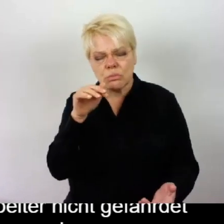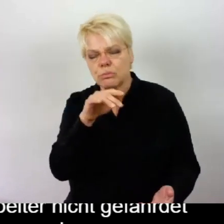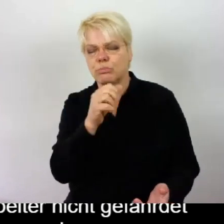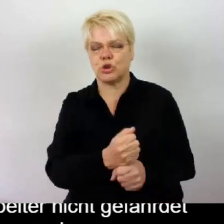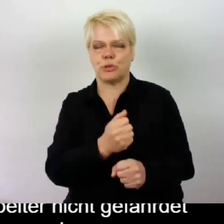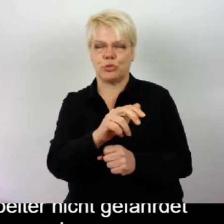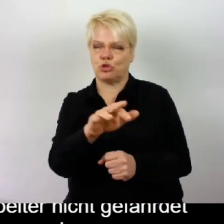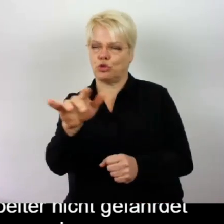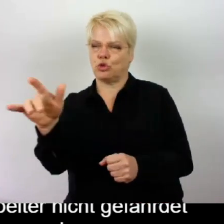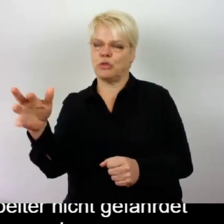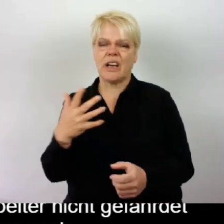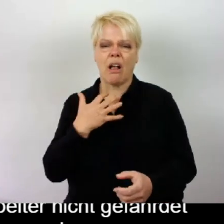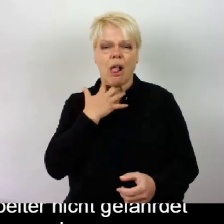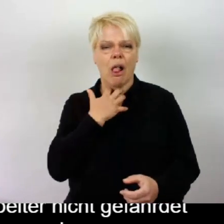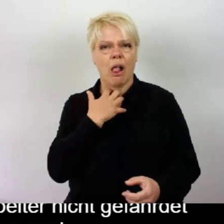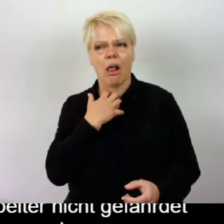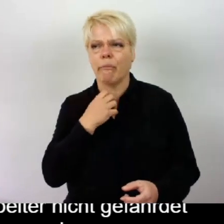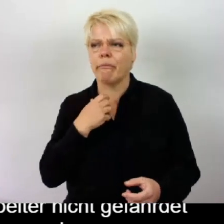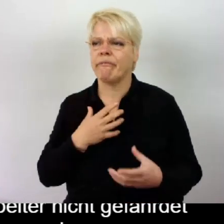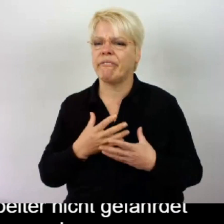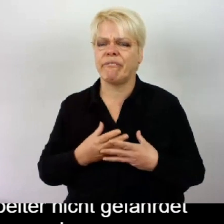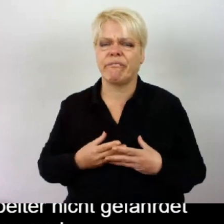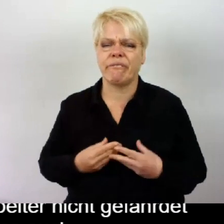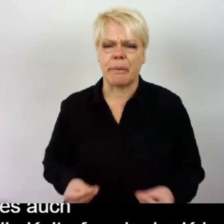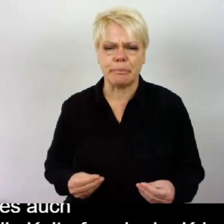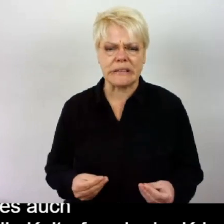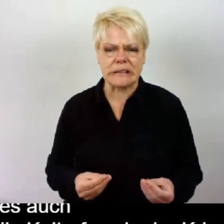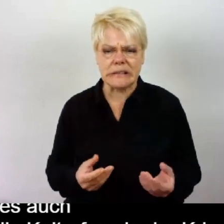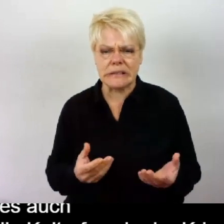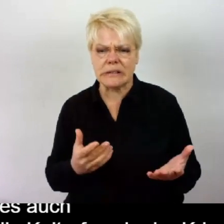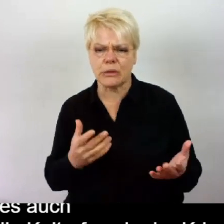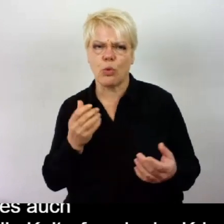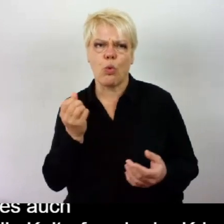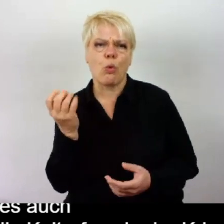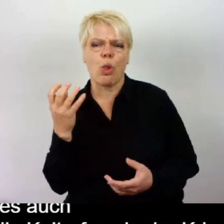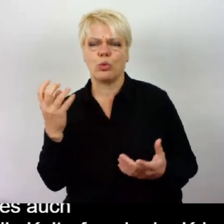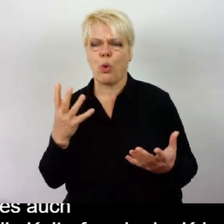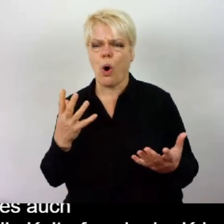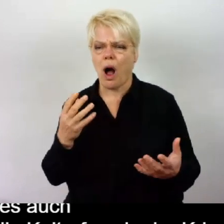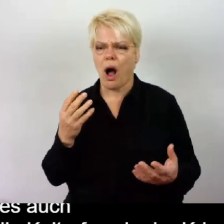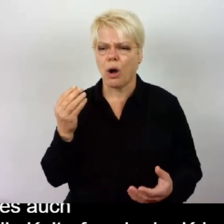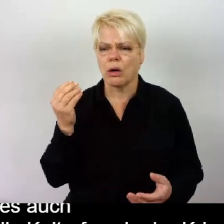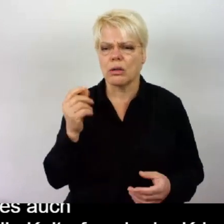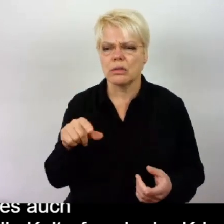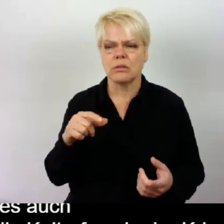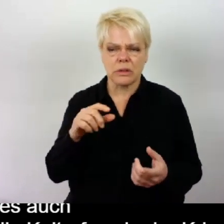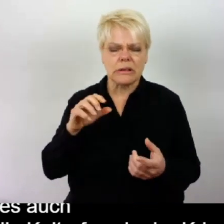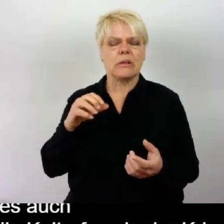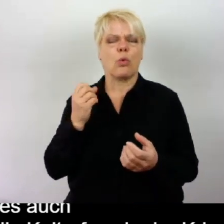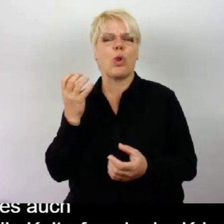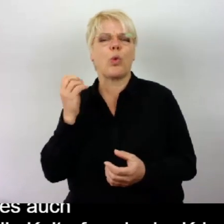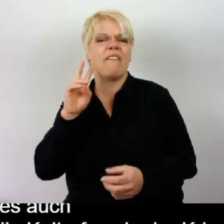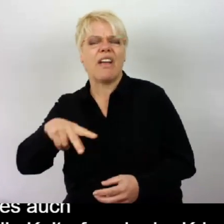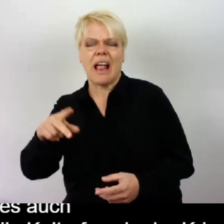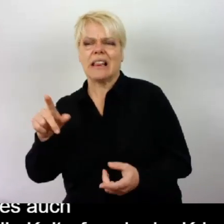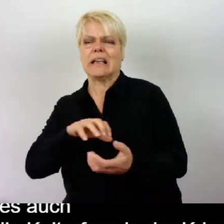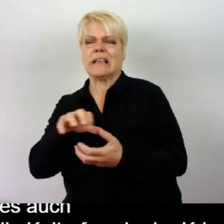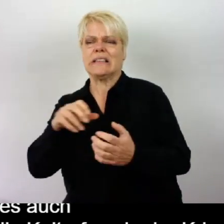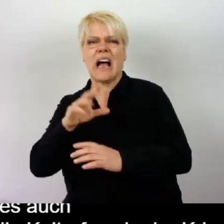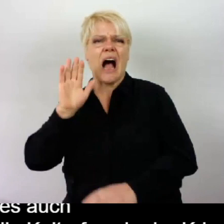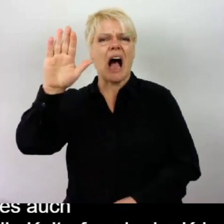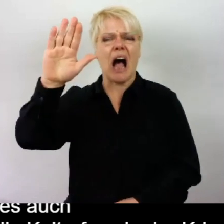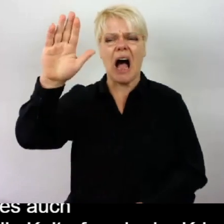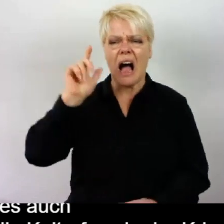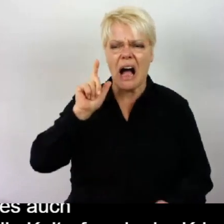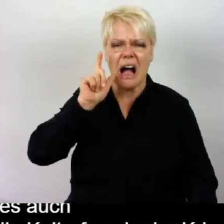Orchester Gespräche hatte und regelmäßigen Austausch mitstehe. Es geht also auch ein gutes Stück um die Existenz der